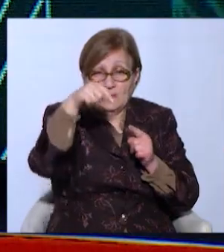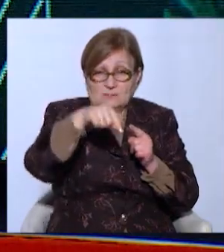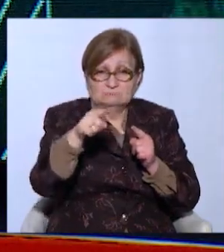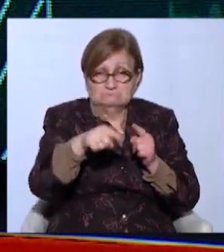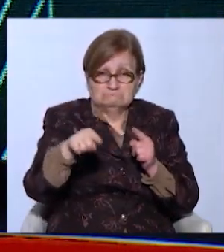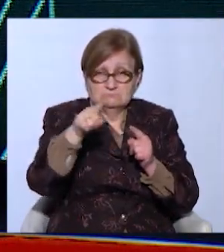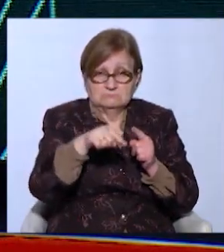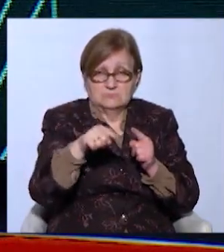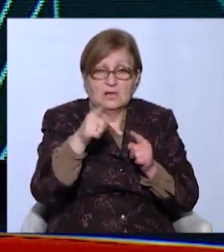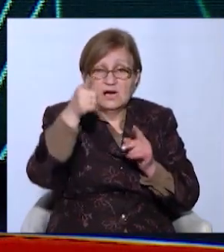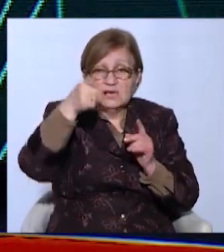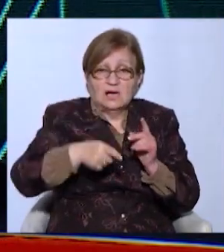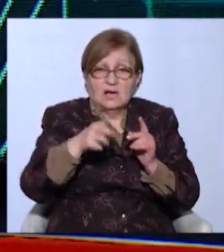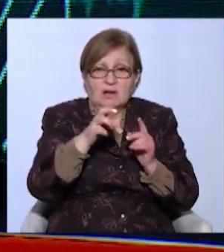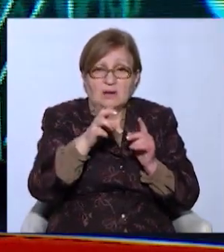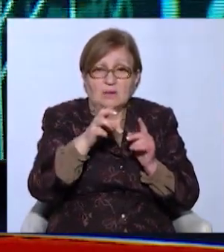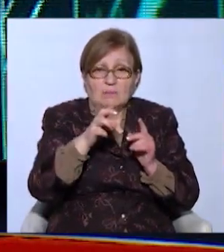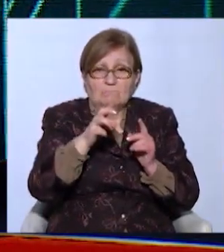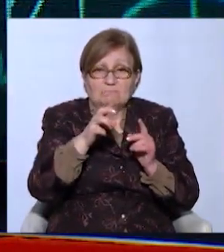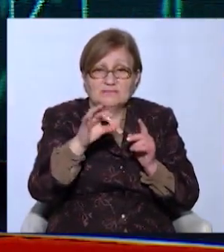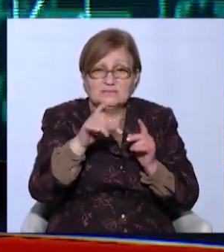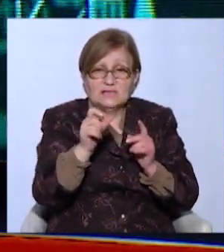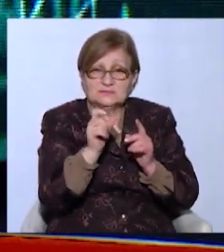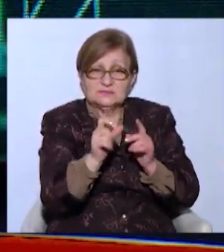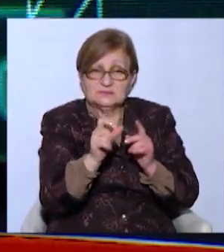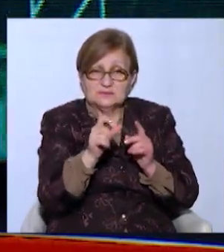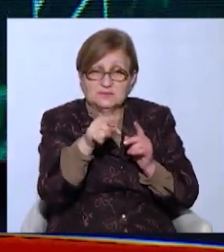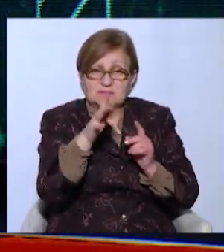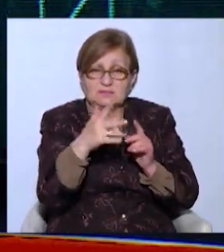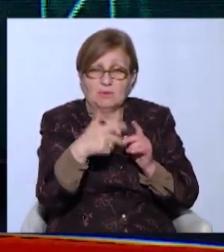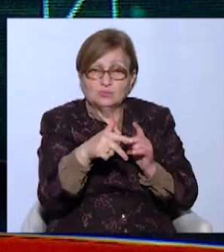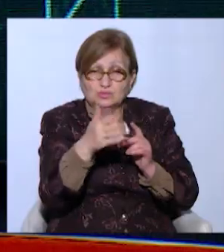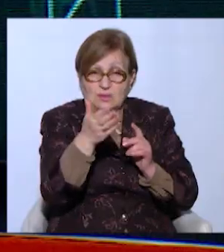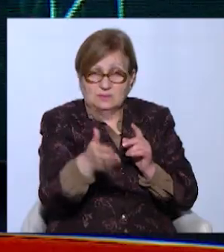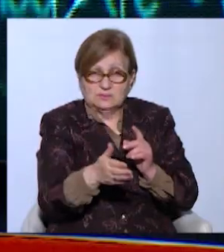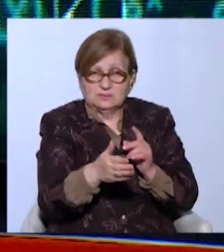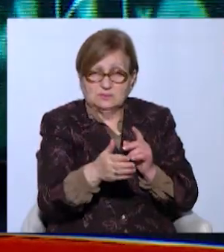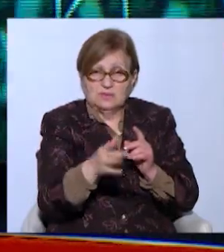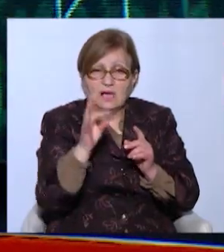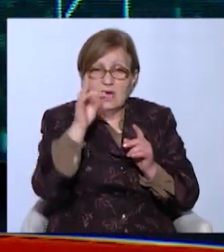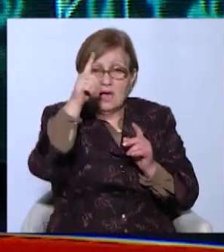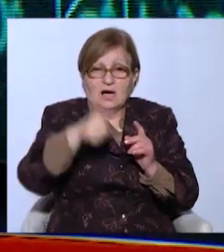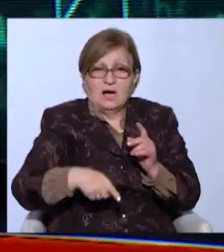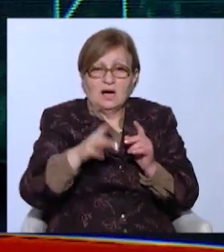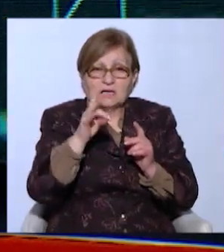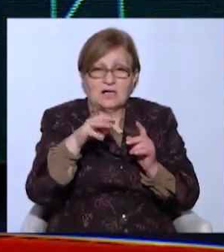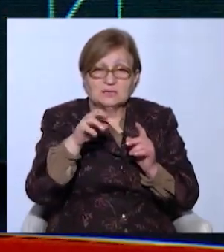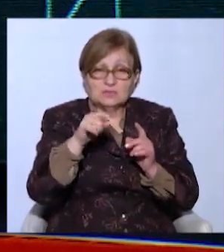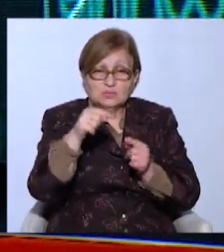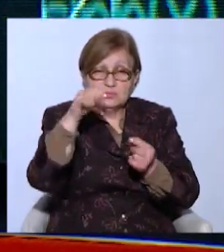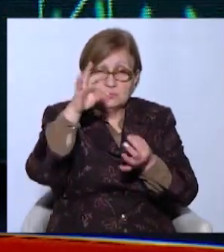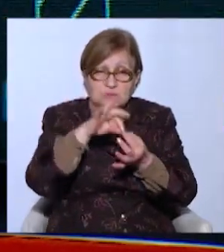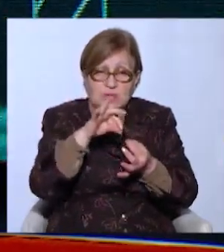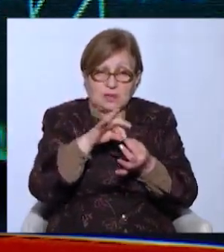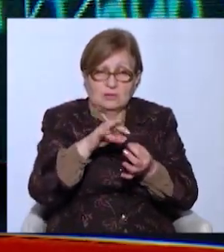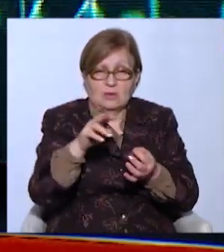წრეწირის ცენტრი ბისექტრისაზე მდებარეობს, აი აქ იქნება 30 გრადუსი. რადიუსი და მხები შედგენილი, აი ეს ორი